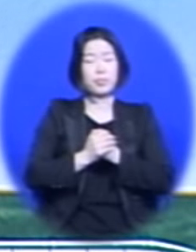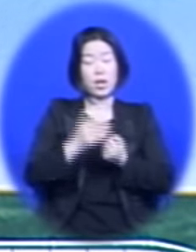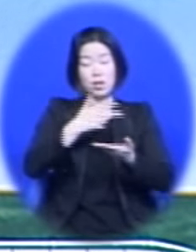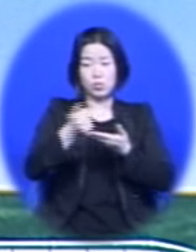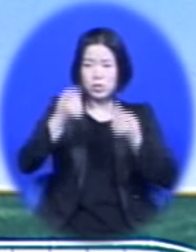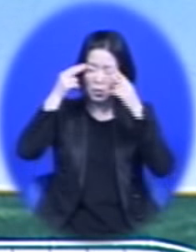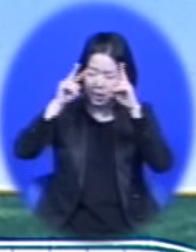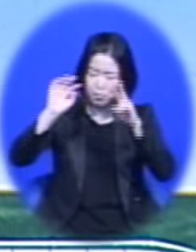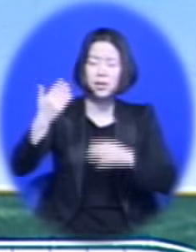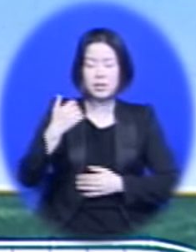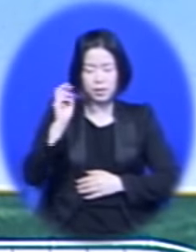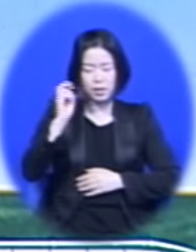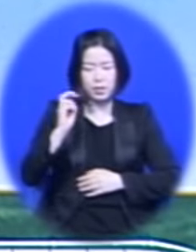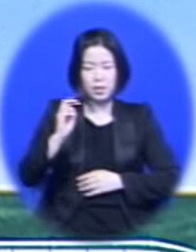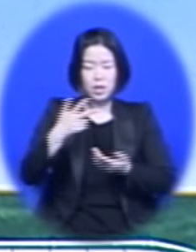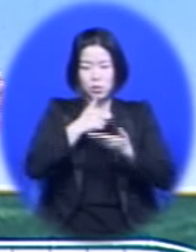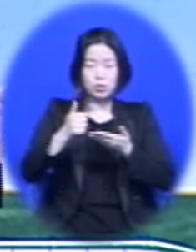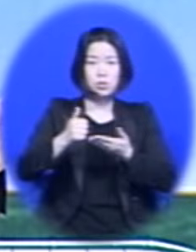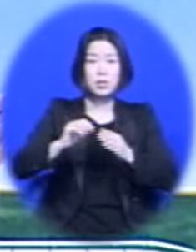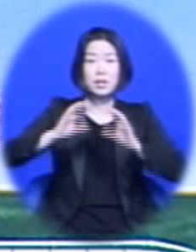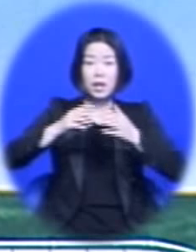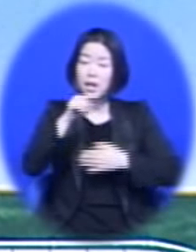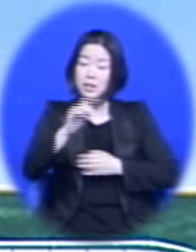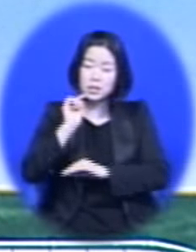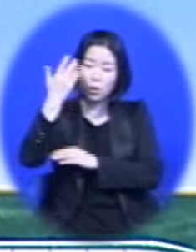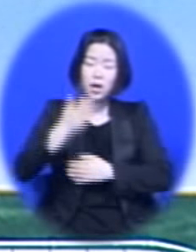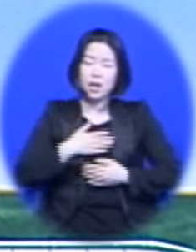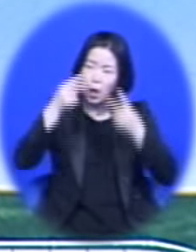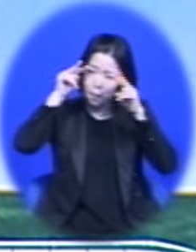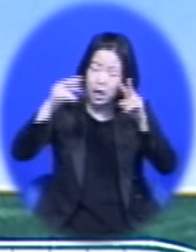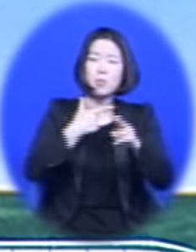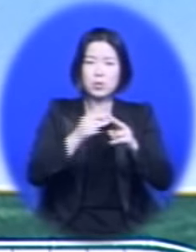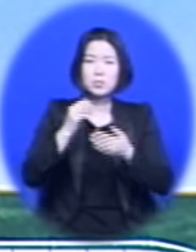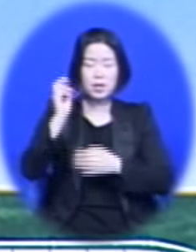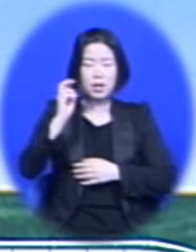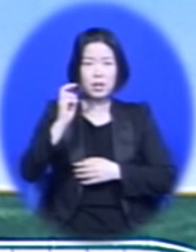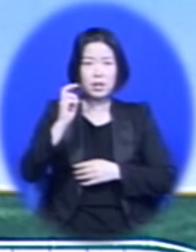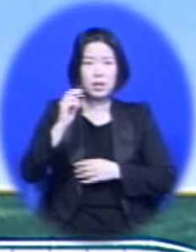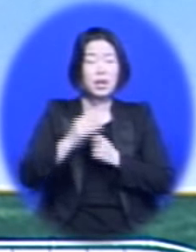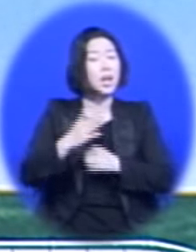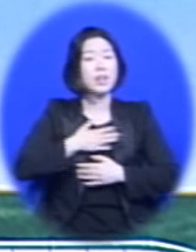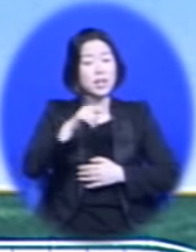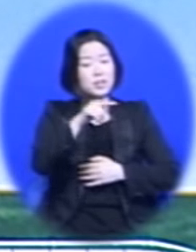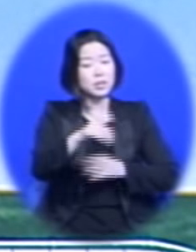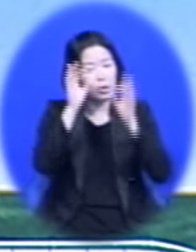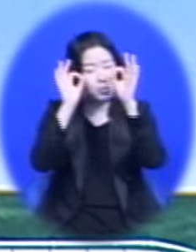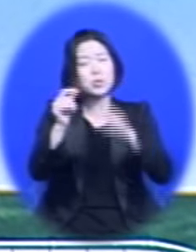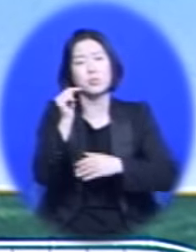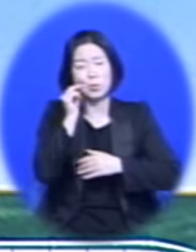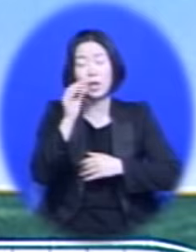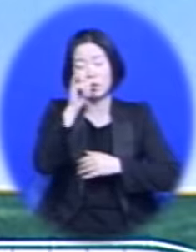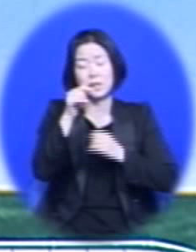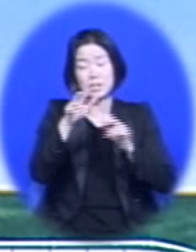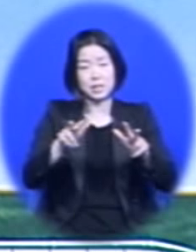주님을 바라봐야 되겠다. 주님의 나라의 그 영광을 내가 바라봐야 되겠다. 나는 그걸 보지 못하고 있어